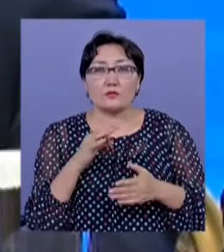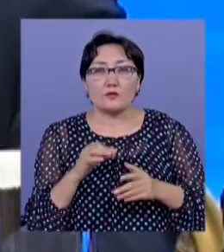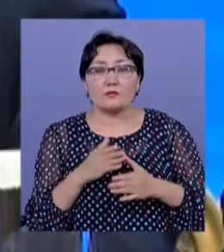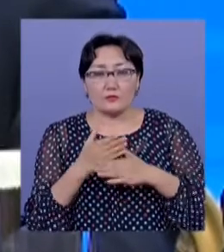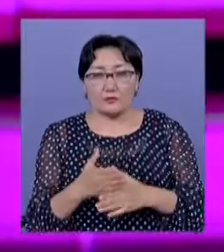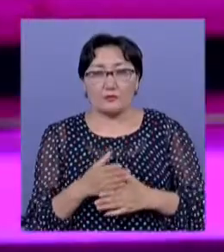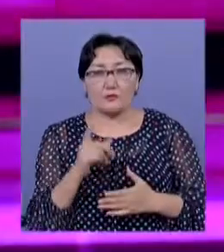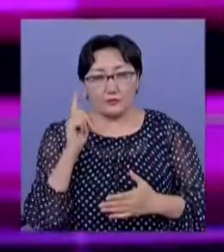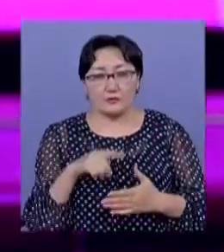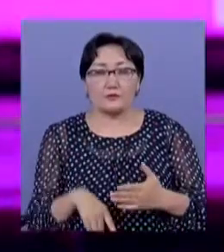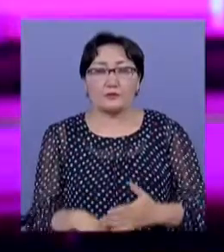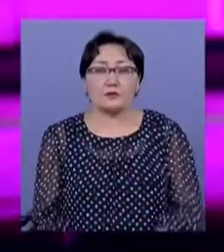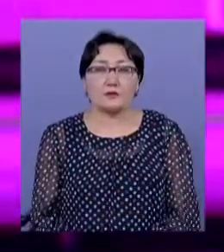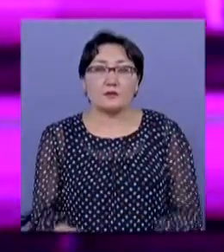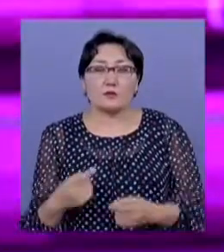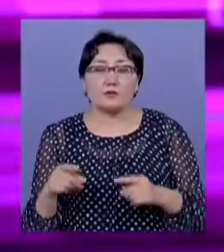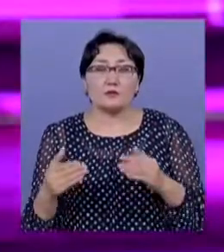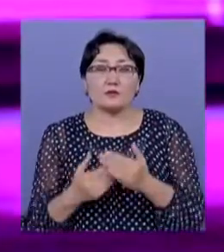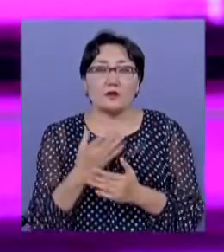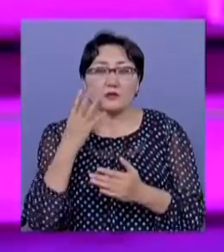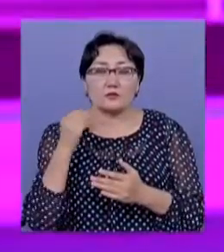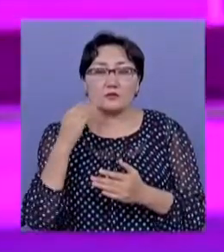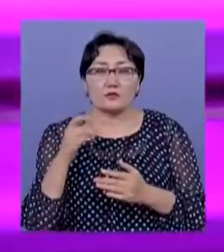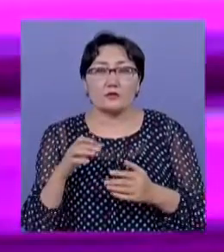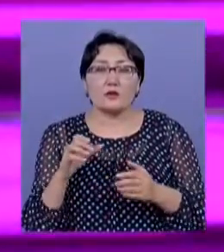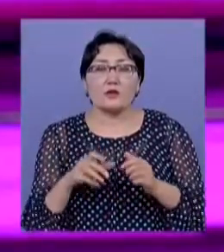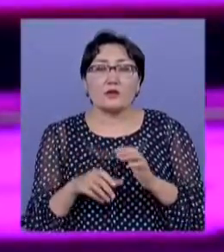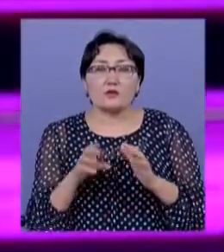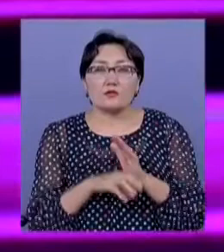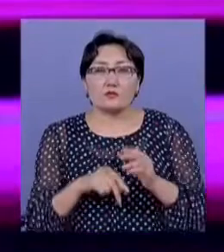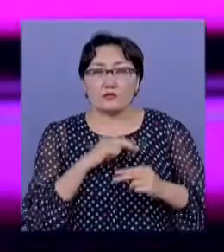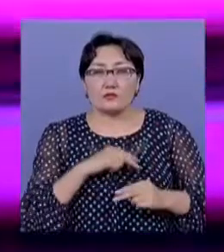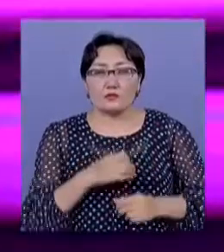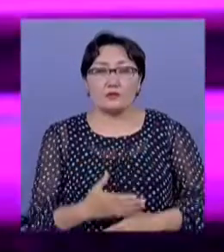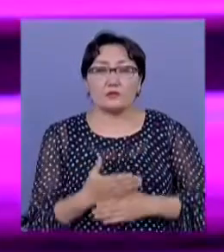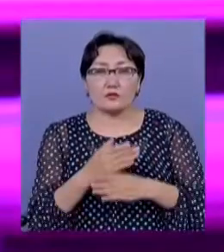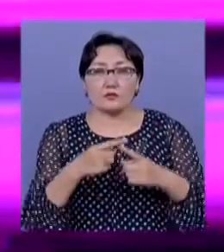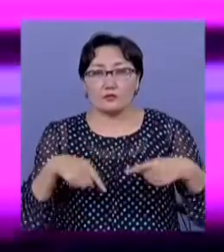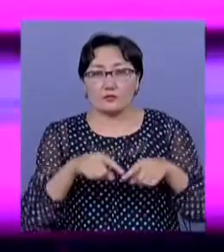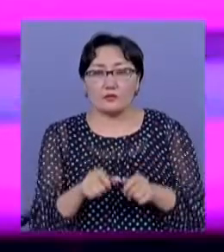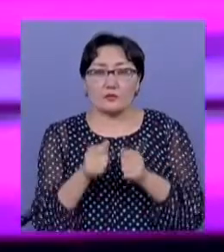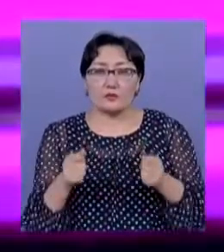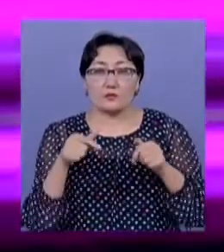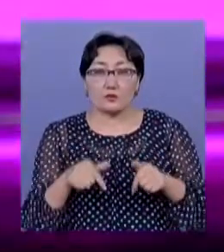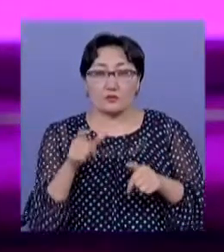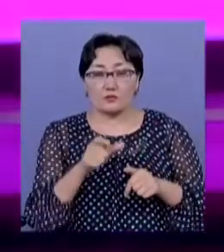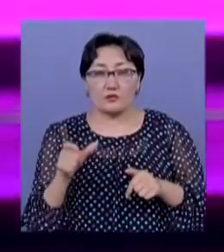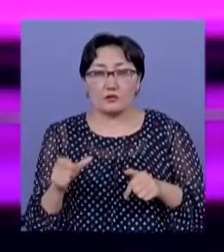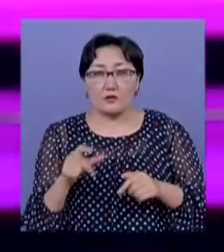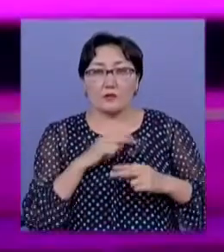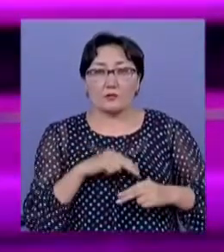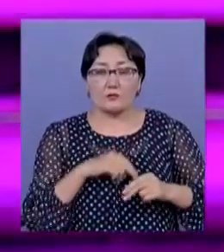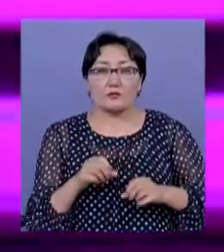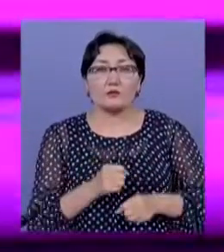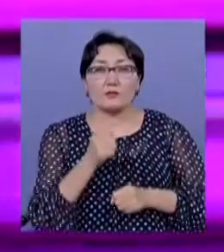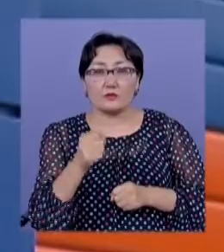үміттенеміз. Өзге ақпарат. Алматыда жұмыссыздарға қолдау көрсету орталығы ашылды. Онда азаматтарды еңбекпен